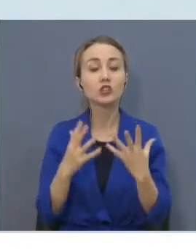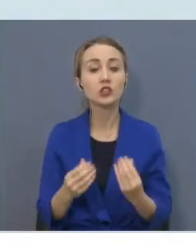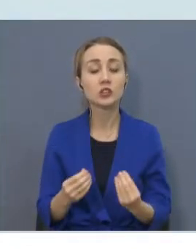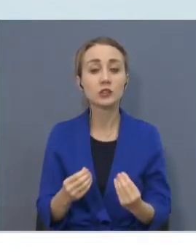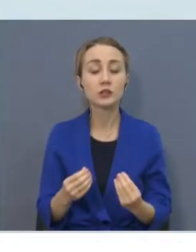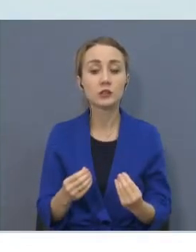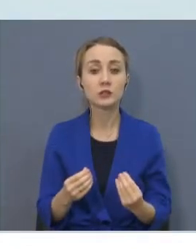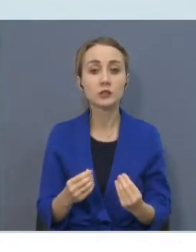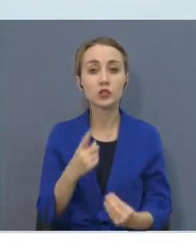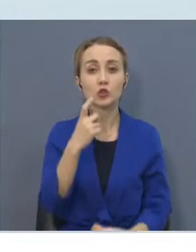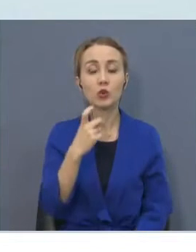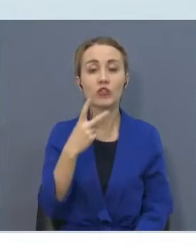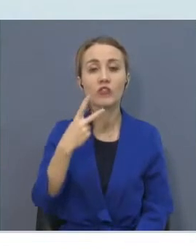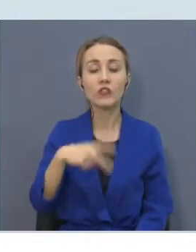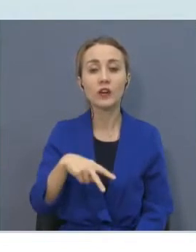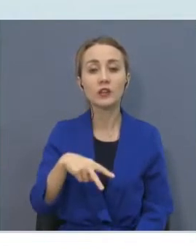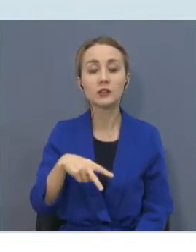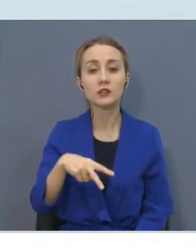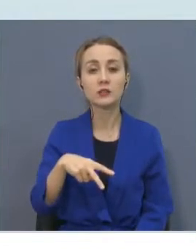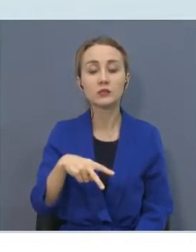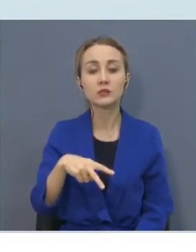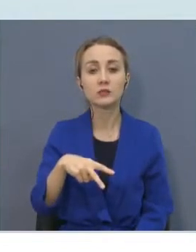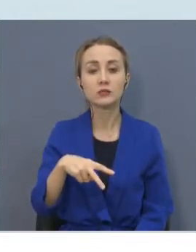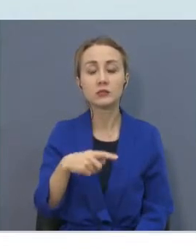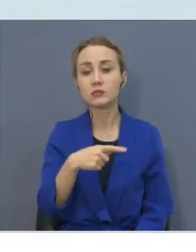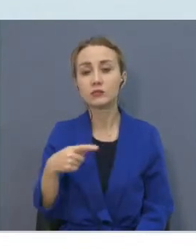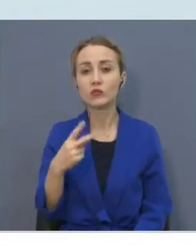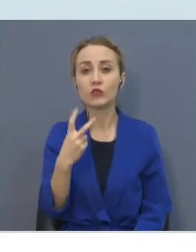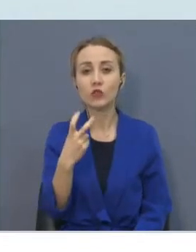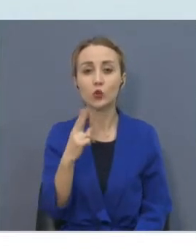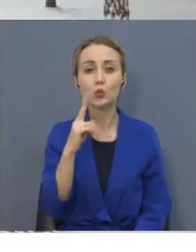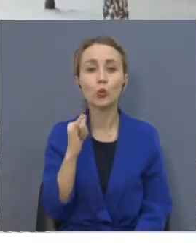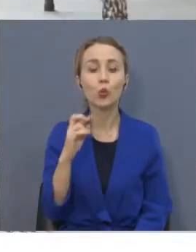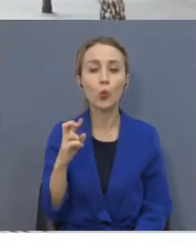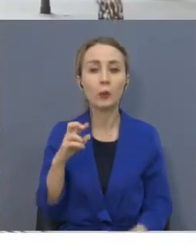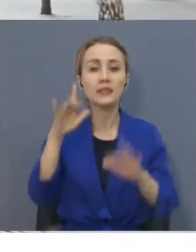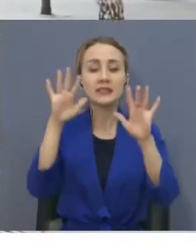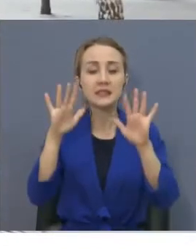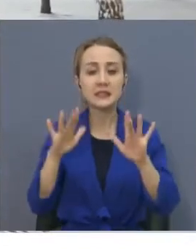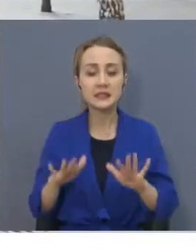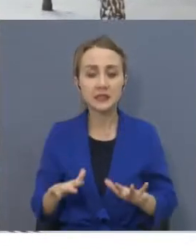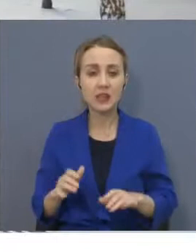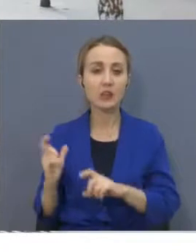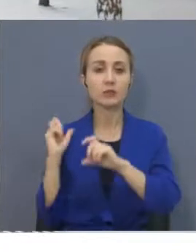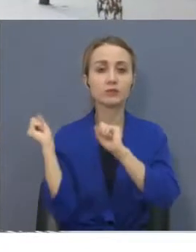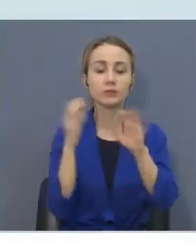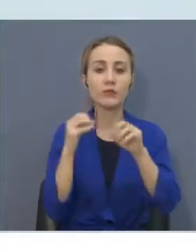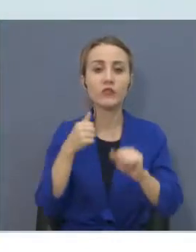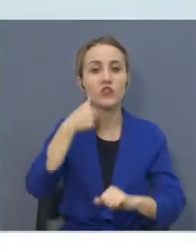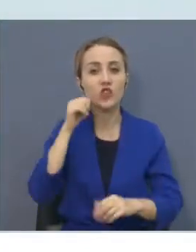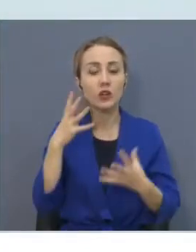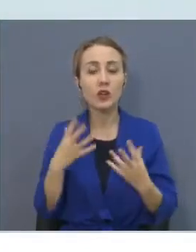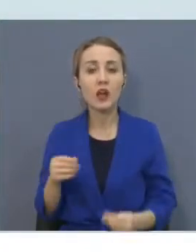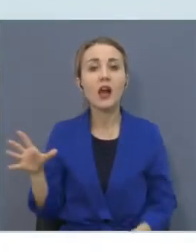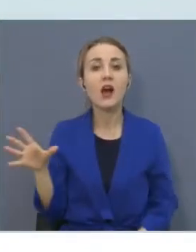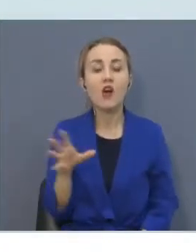около 120, где-то 200 кубов снега вывозится вот со вчерашнего дня. Все